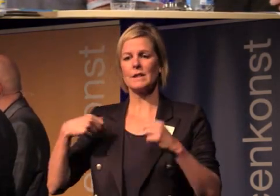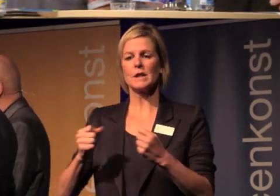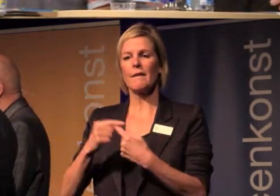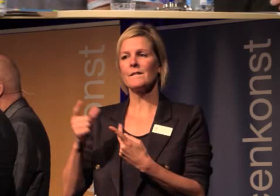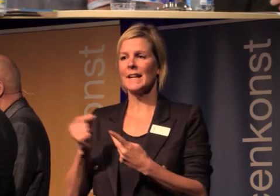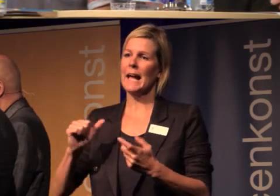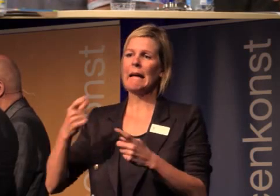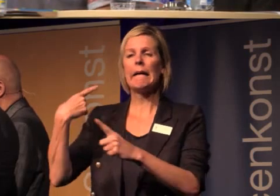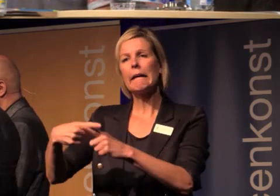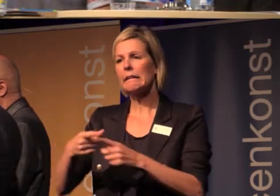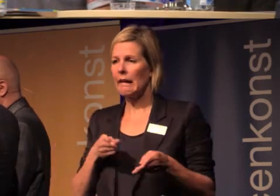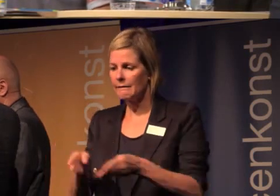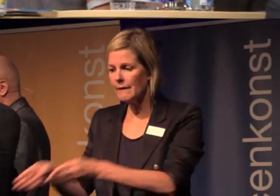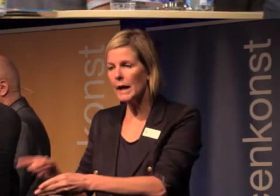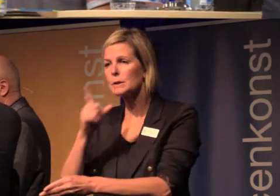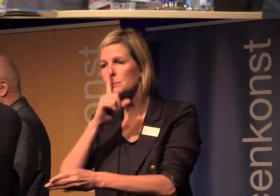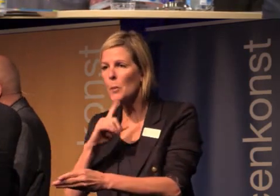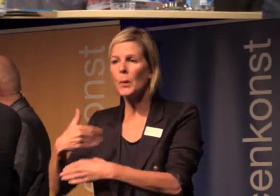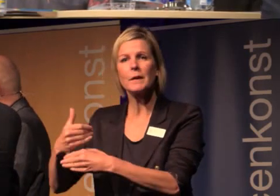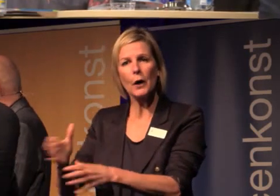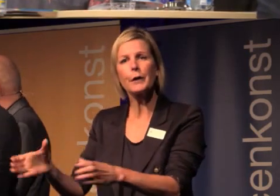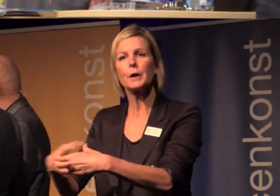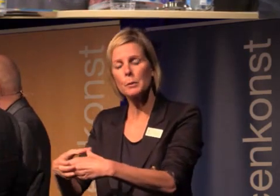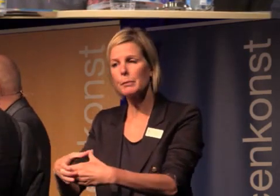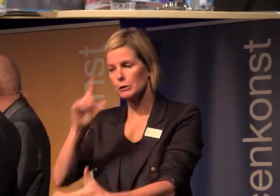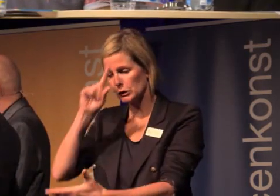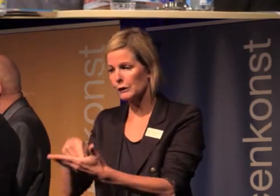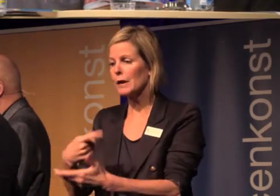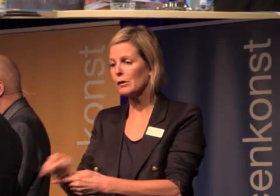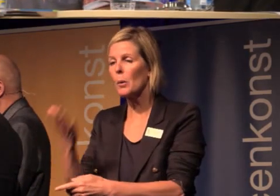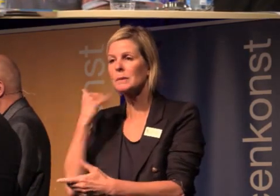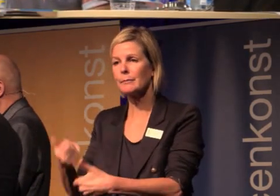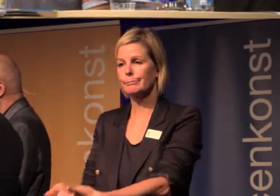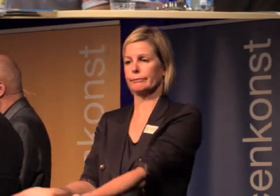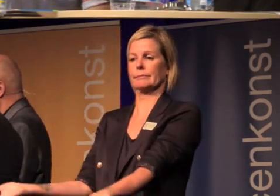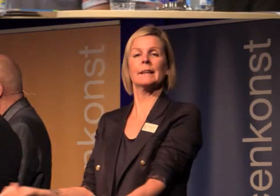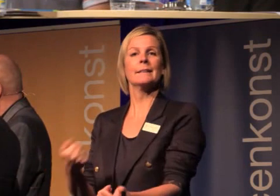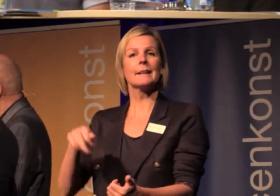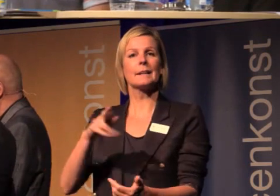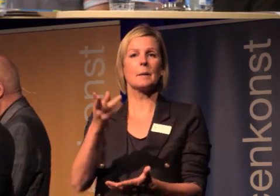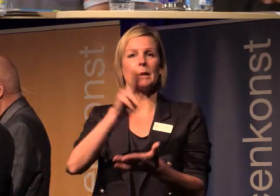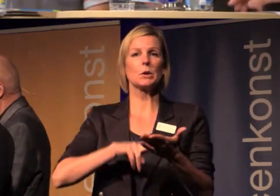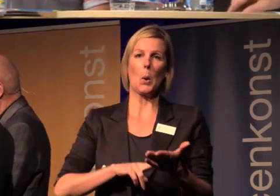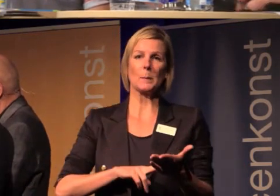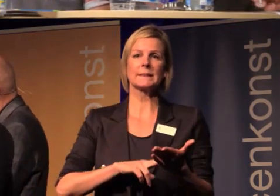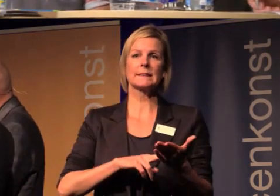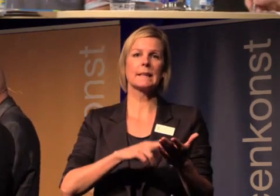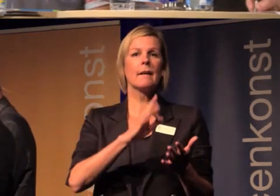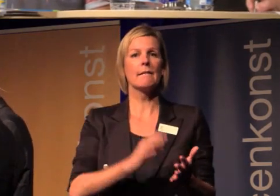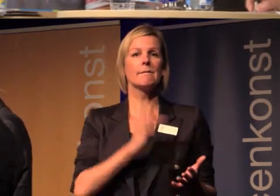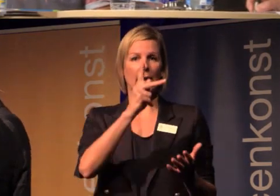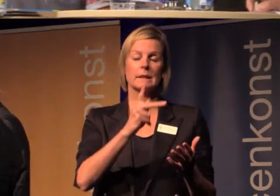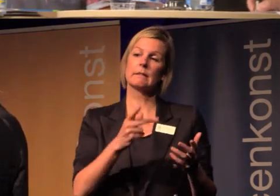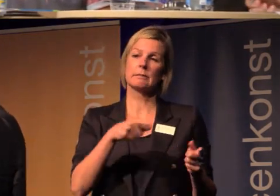och medelstora teatergrupper att kunna växa och expandera, tror jag är en viktig del. På Konstfack finns till exempel en inkubator som gör ett väldigt bra